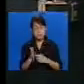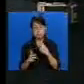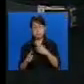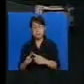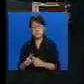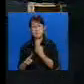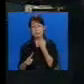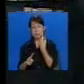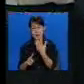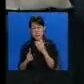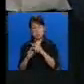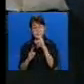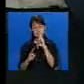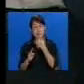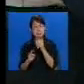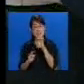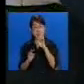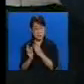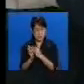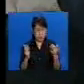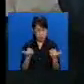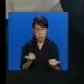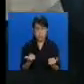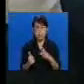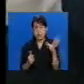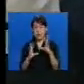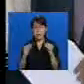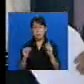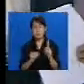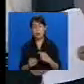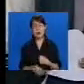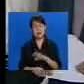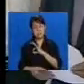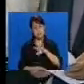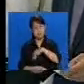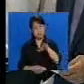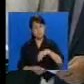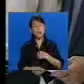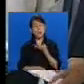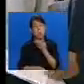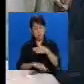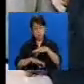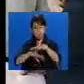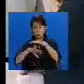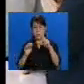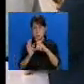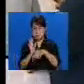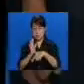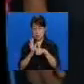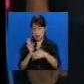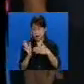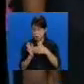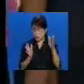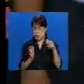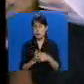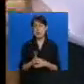มแต่ยังไม่มีความคืบหน้าโดยเฉพาะข้อเรียกร้องที่สมาชิกต้องการให้ปลดนายวิสิทธิ์ตันติสุนทรเลขาธิการกบ